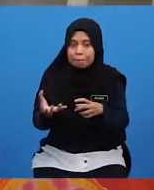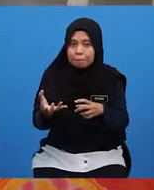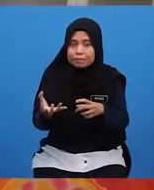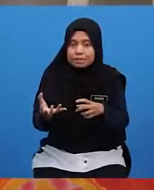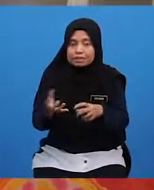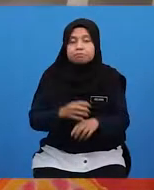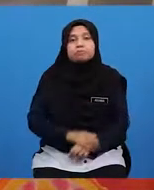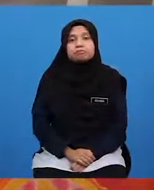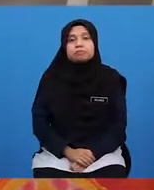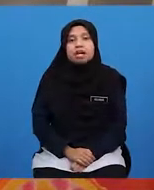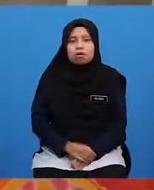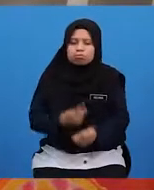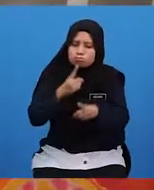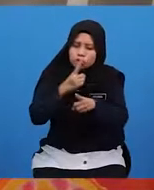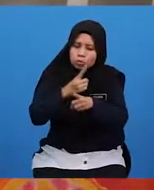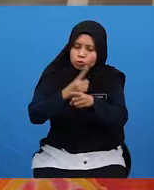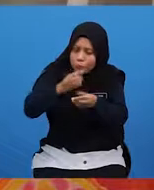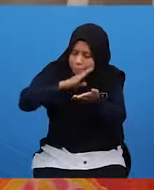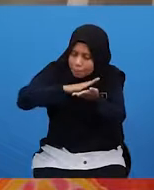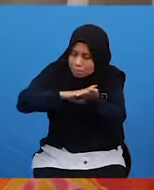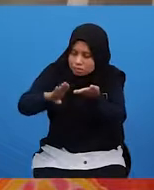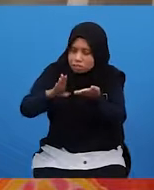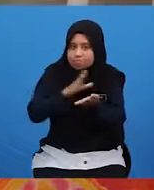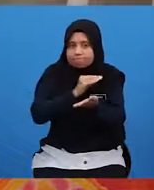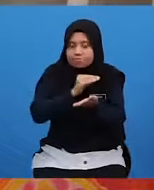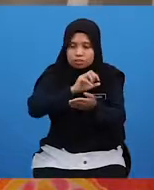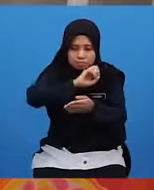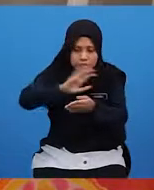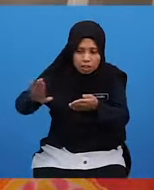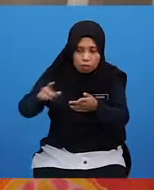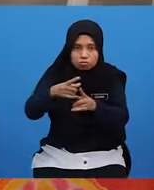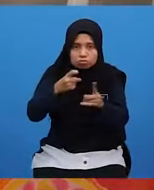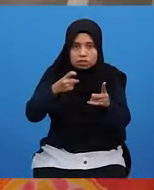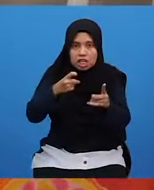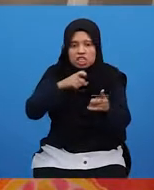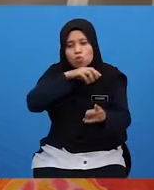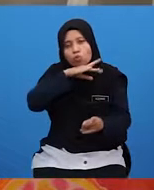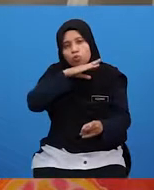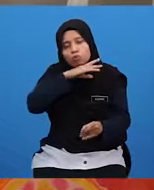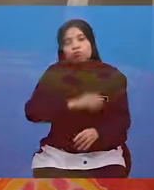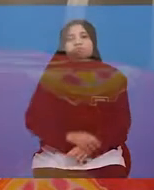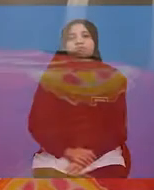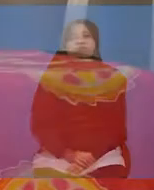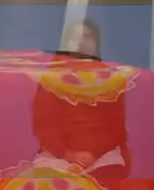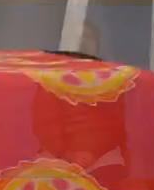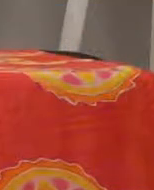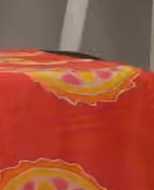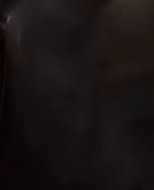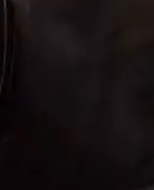bekas penakung betul-betul bersih dan terhindar dari sisa habuk dan kotoran.